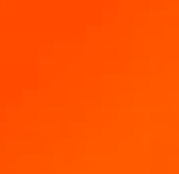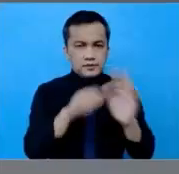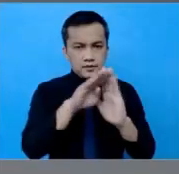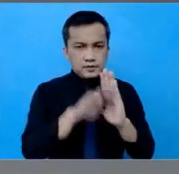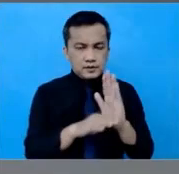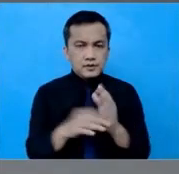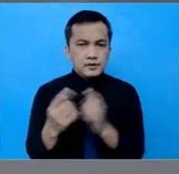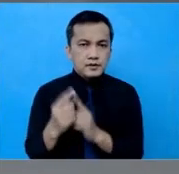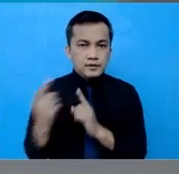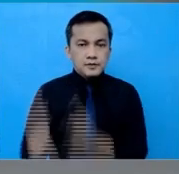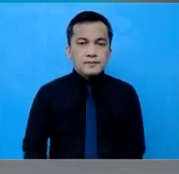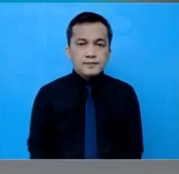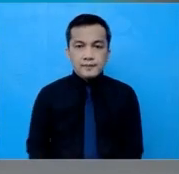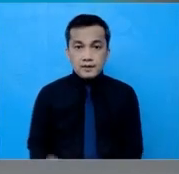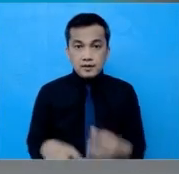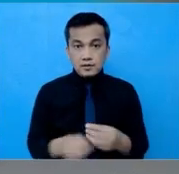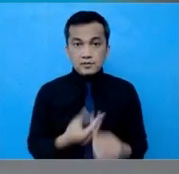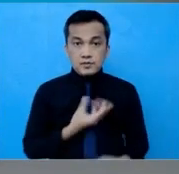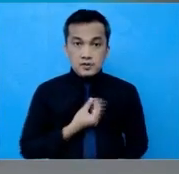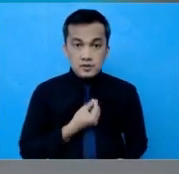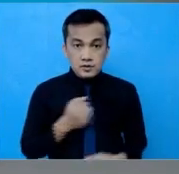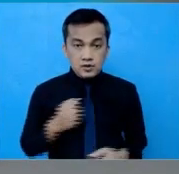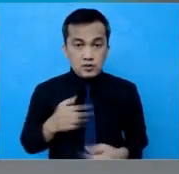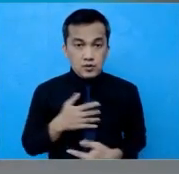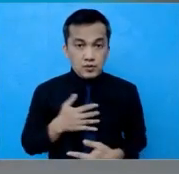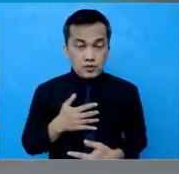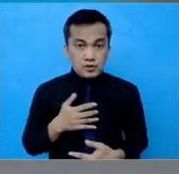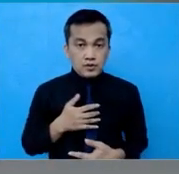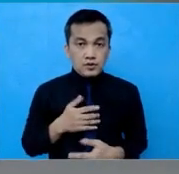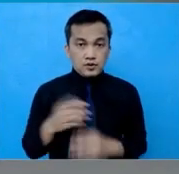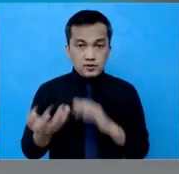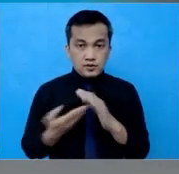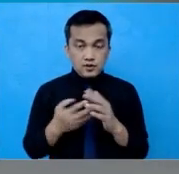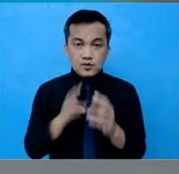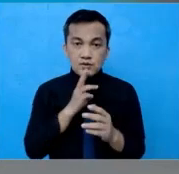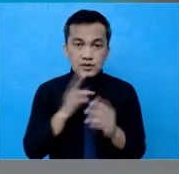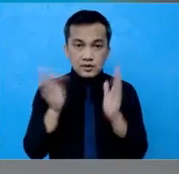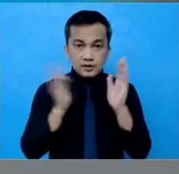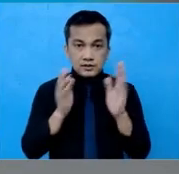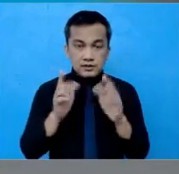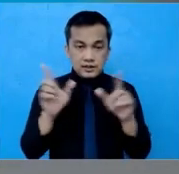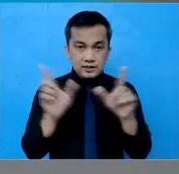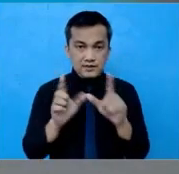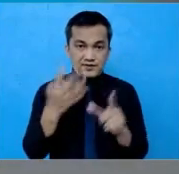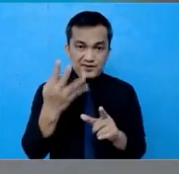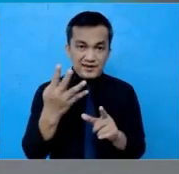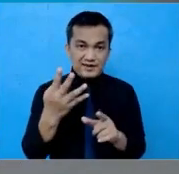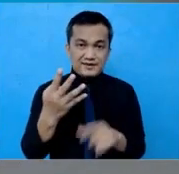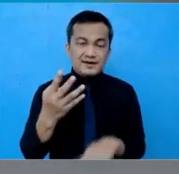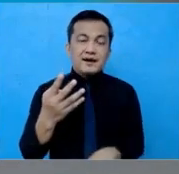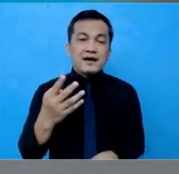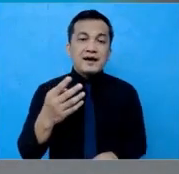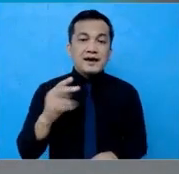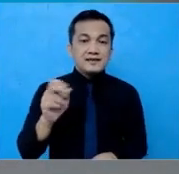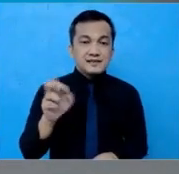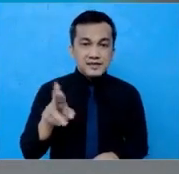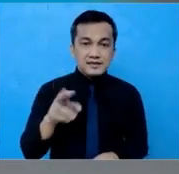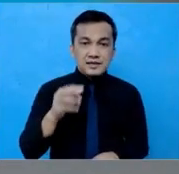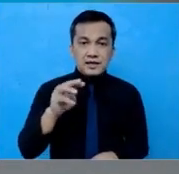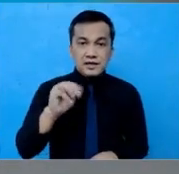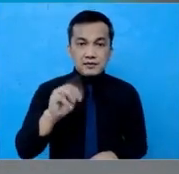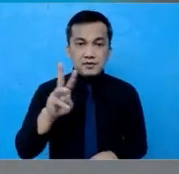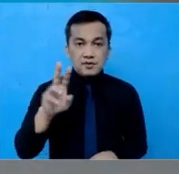Eto naman, kakaba-kaba mga customer ng water services ngayon na sa Alert Level 4 ang Metro Manila. Sa abiso ng MWSS, pwede na